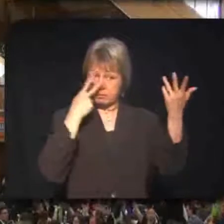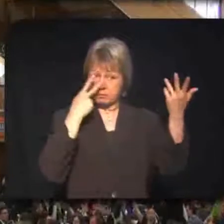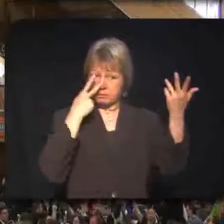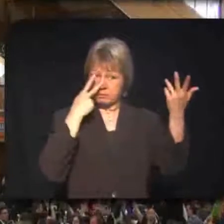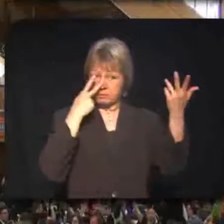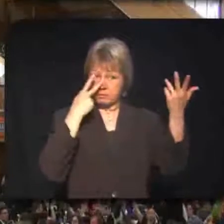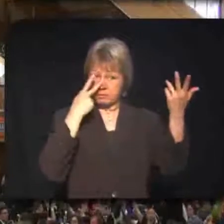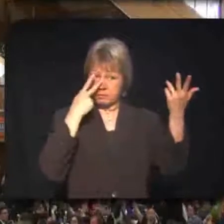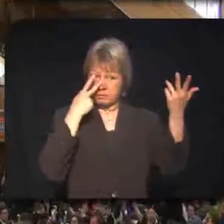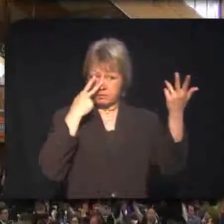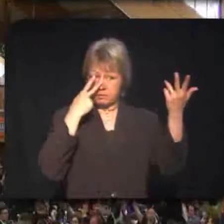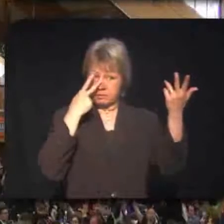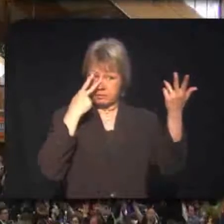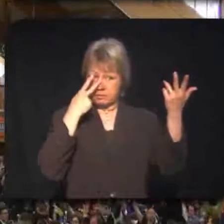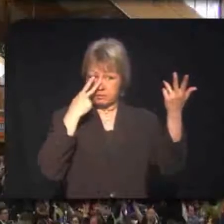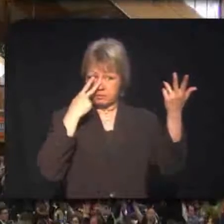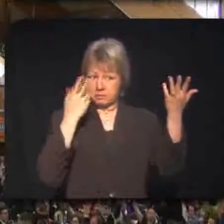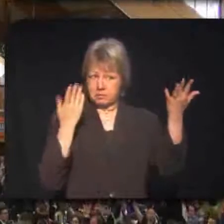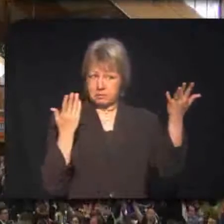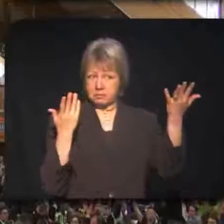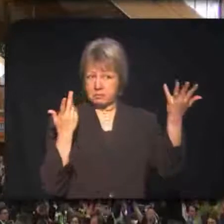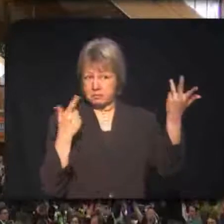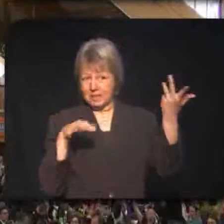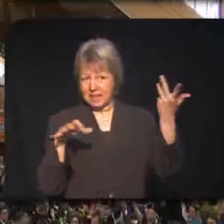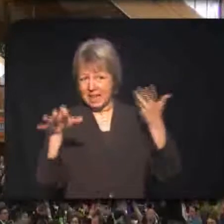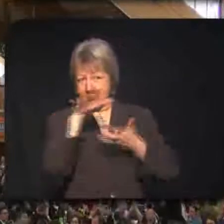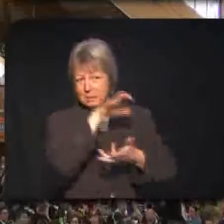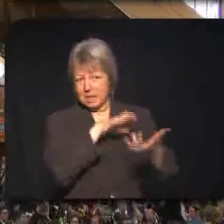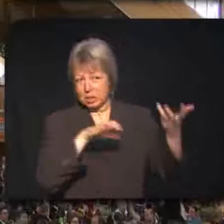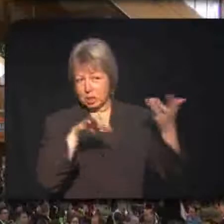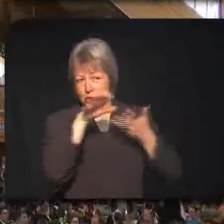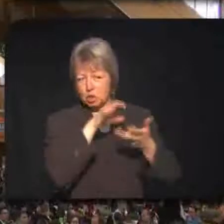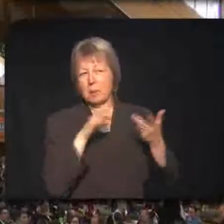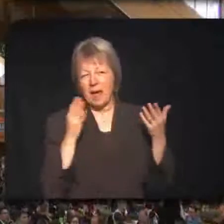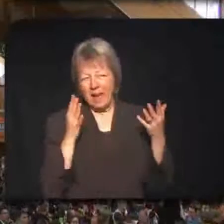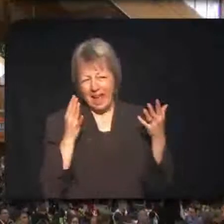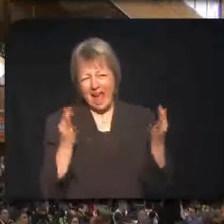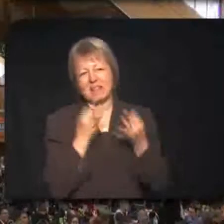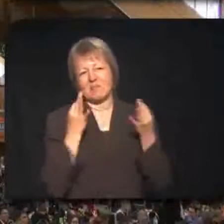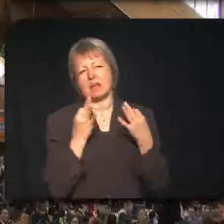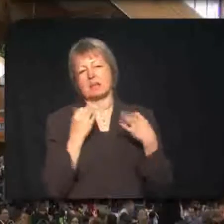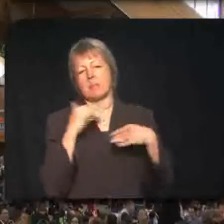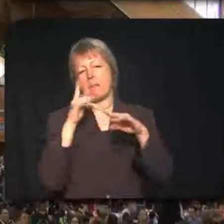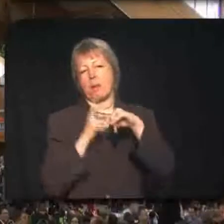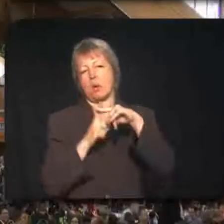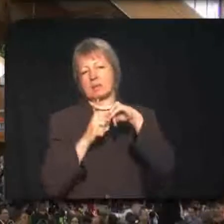ich teile dem Antragsteller mit das Meinungsbild fällt gemischt aber leicht positiv aus